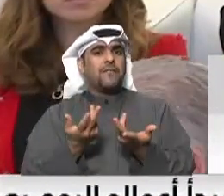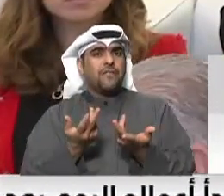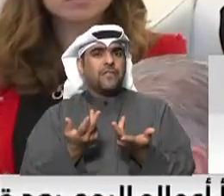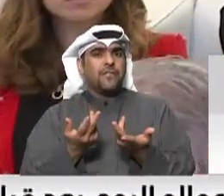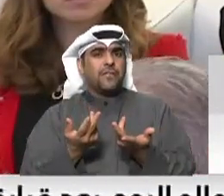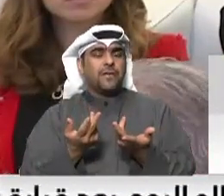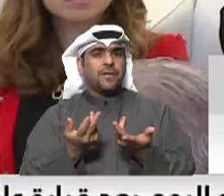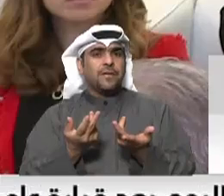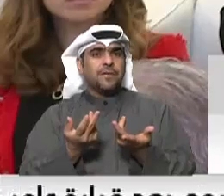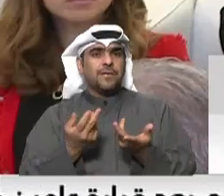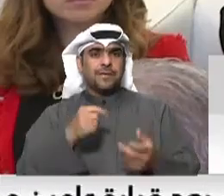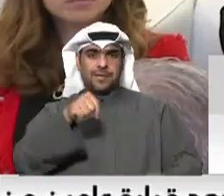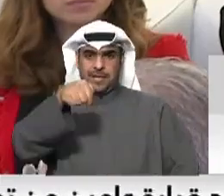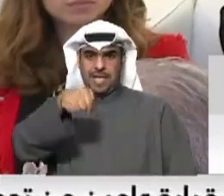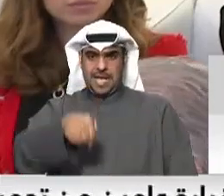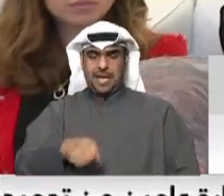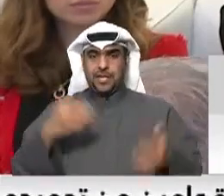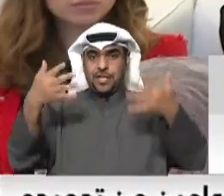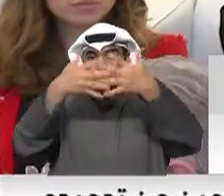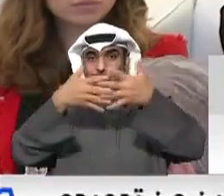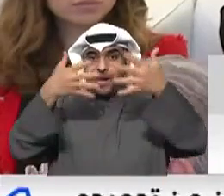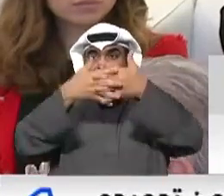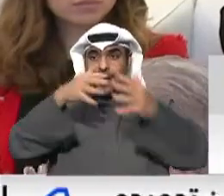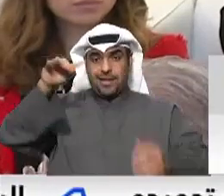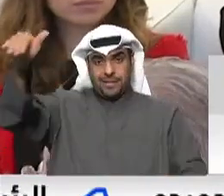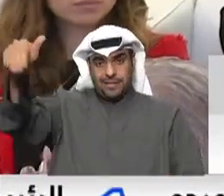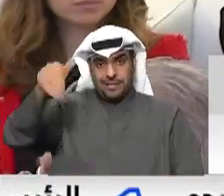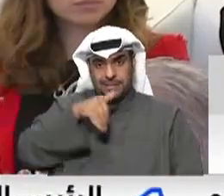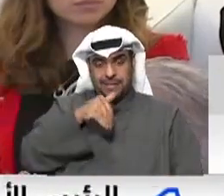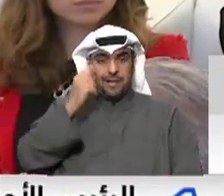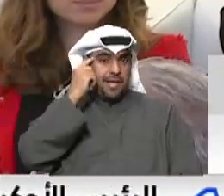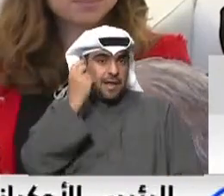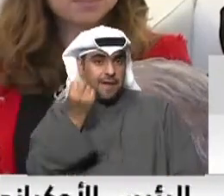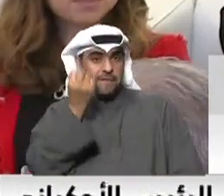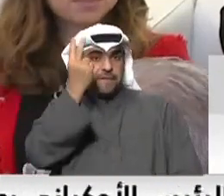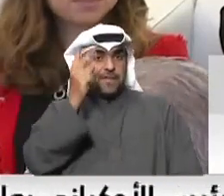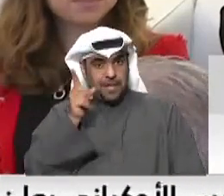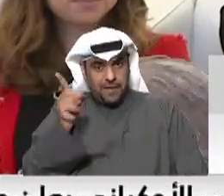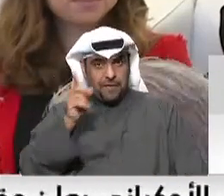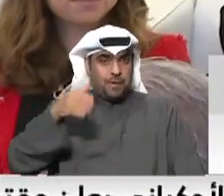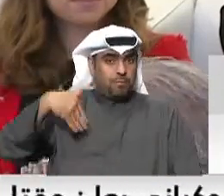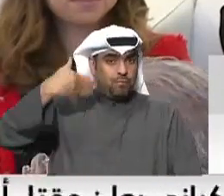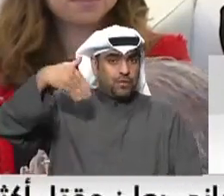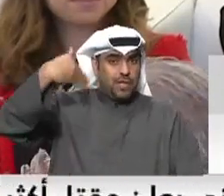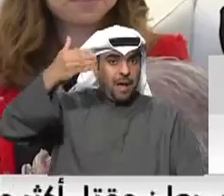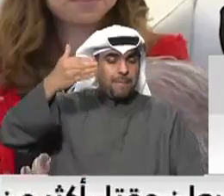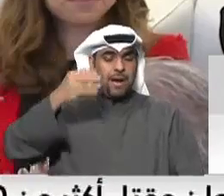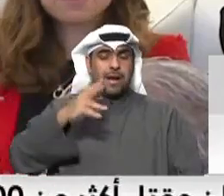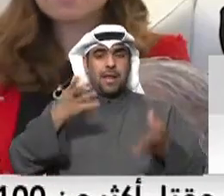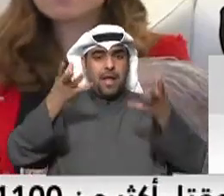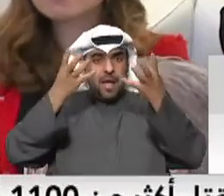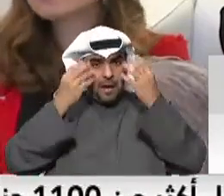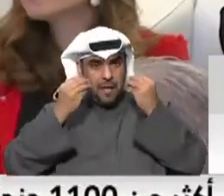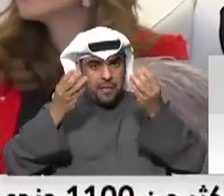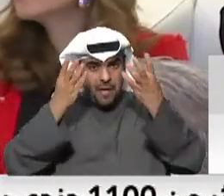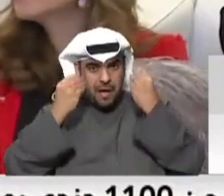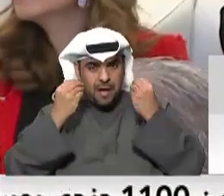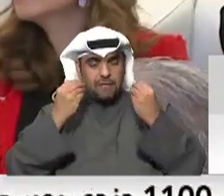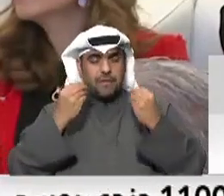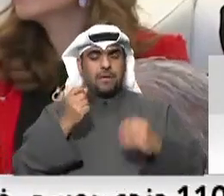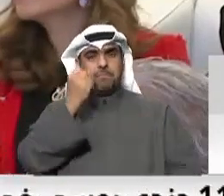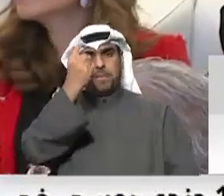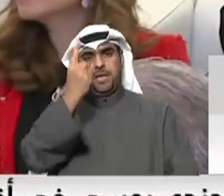والعمل الثقافي الأهلي في الوسط الثقافي. وطبعا احنا عندنا تجارب عديدة في العمل الثقافي في